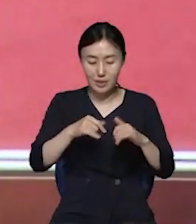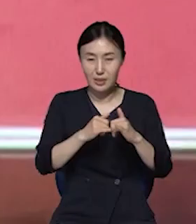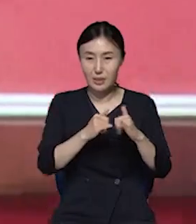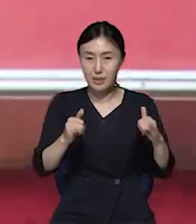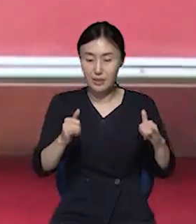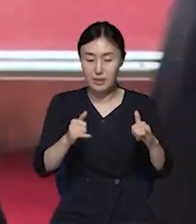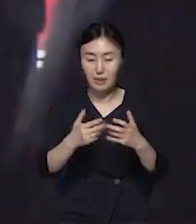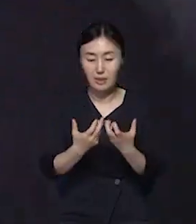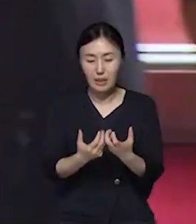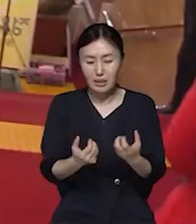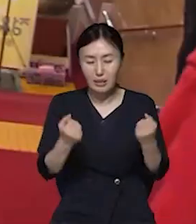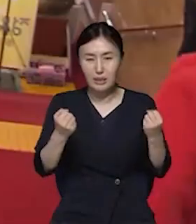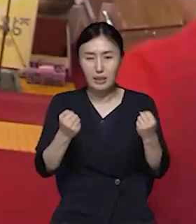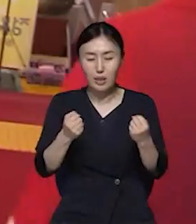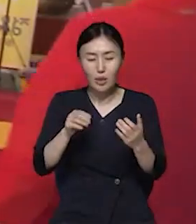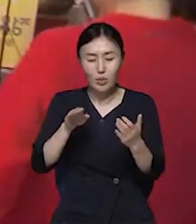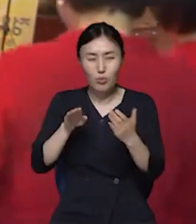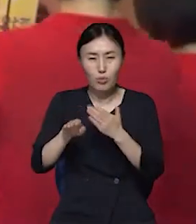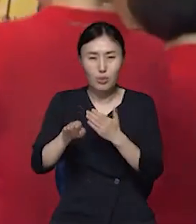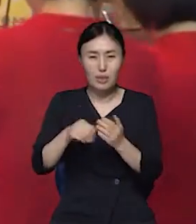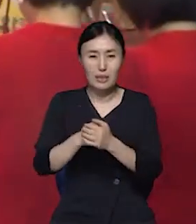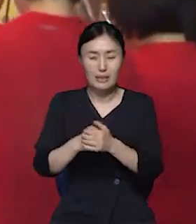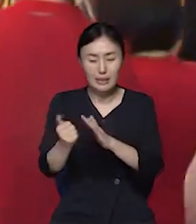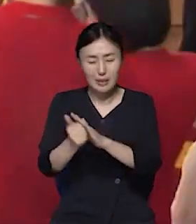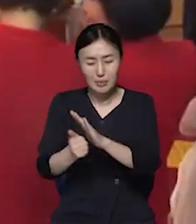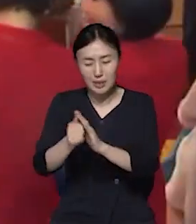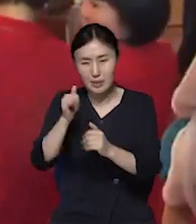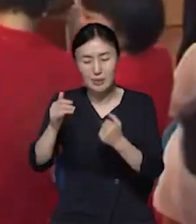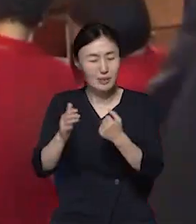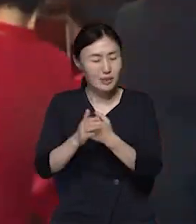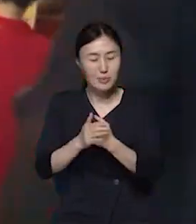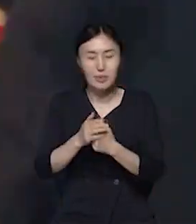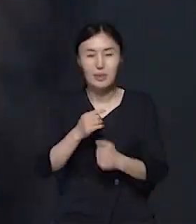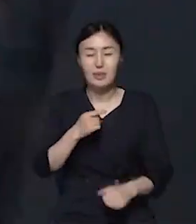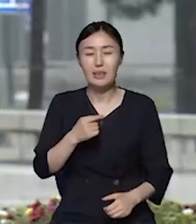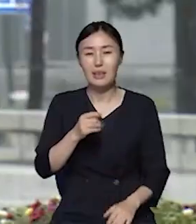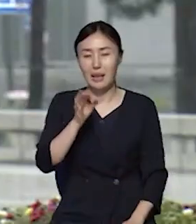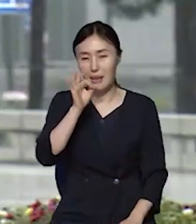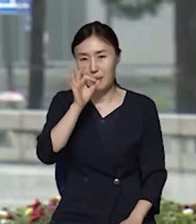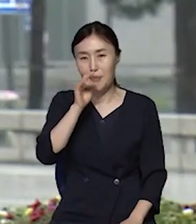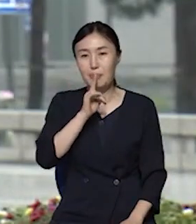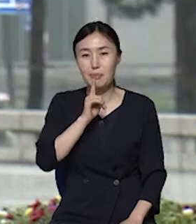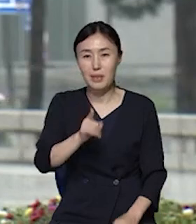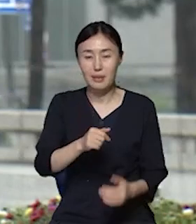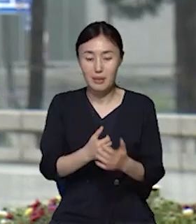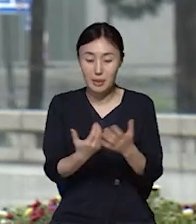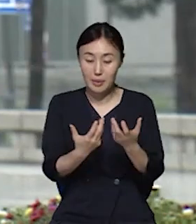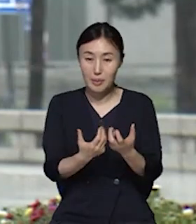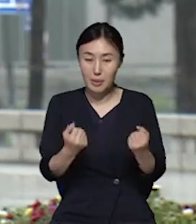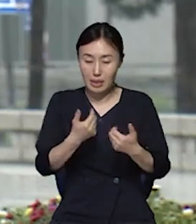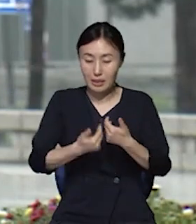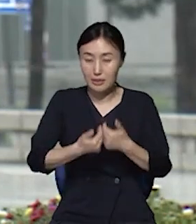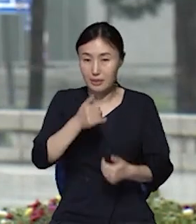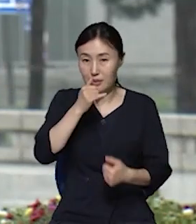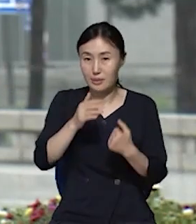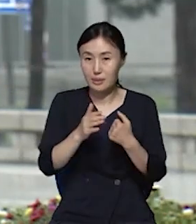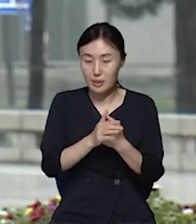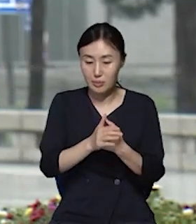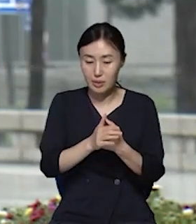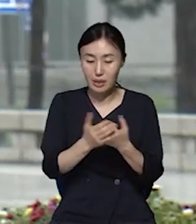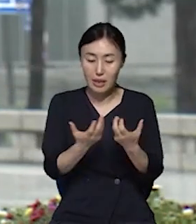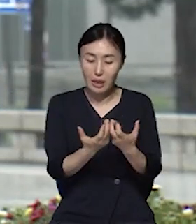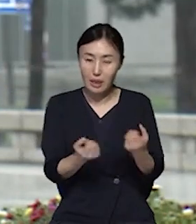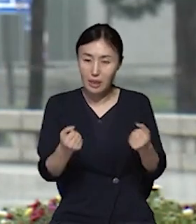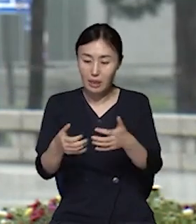탈당이 미칠 정치적 영향을 직접 경험한 이들이기도 합니다. 개파 갈등이 고조되고 있는 가운데 분당설에 모처럼